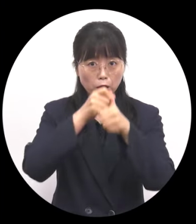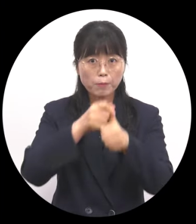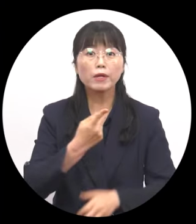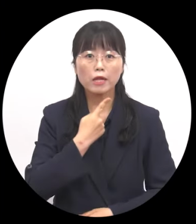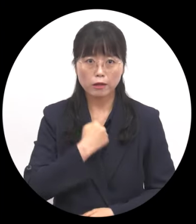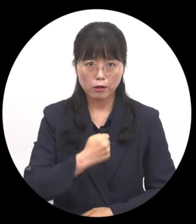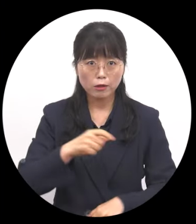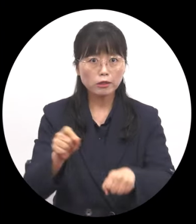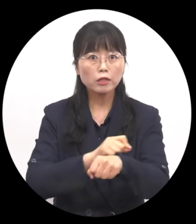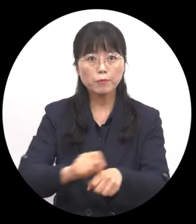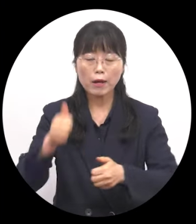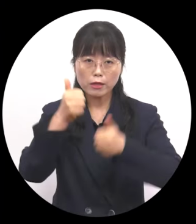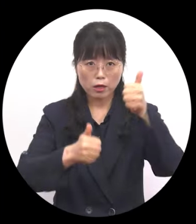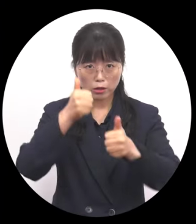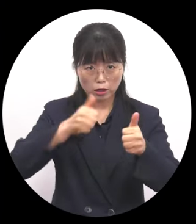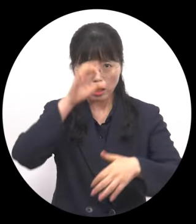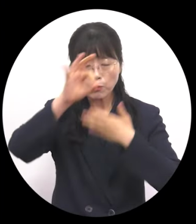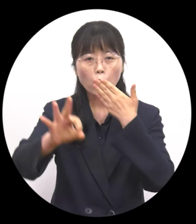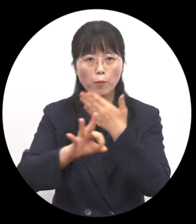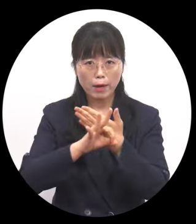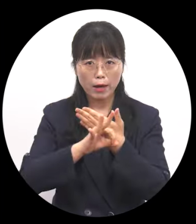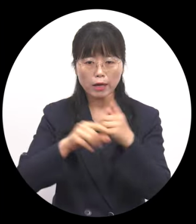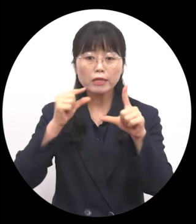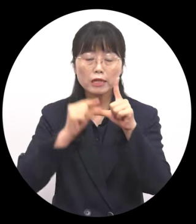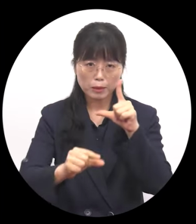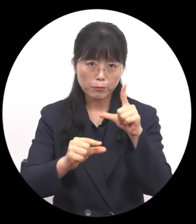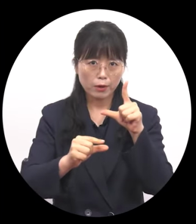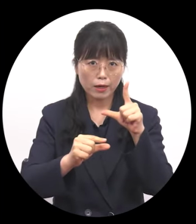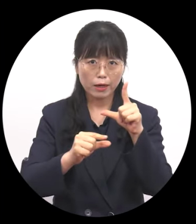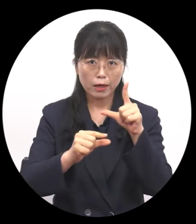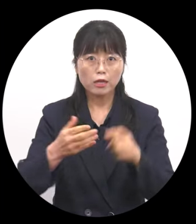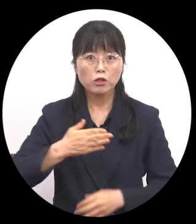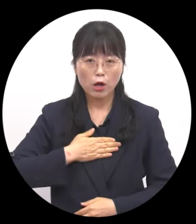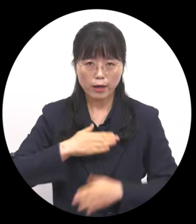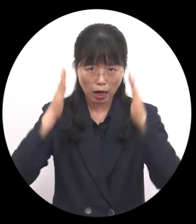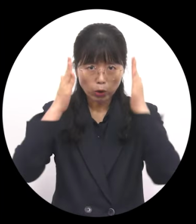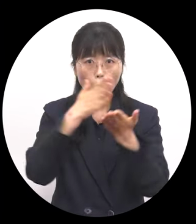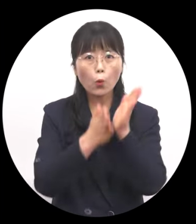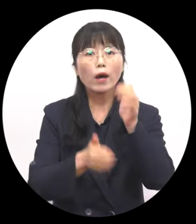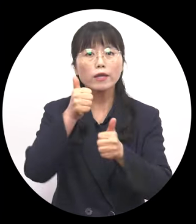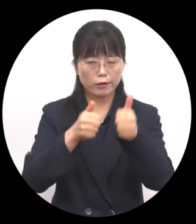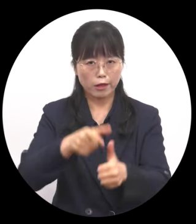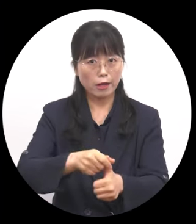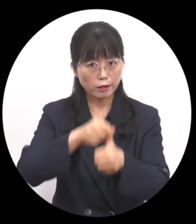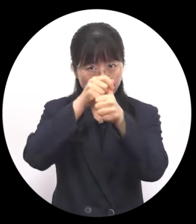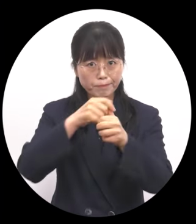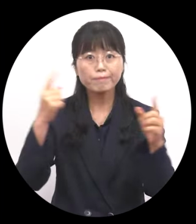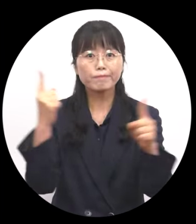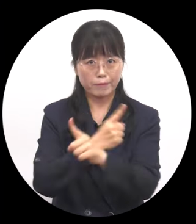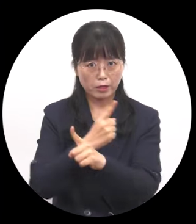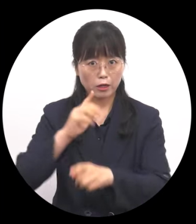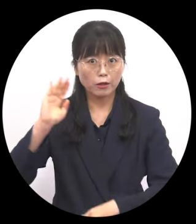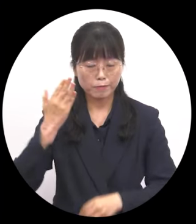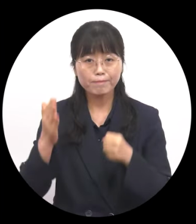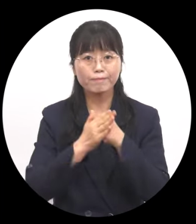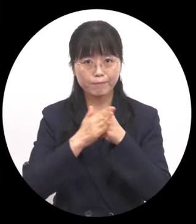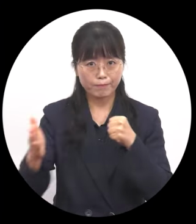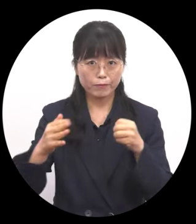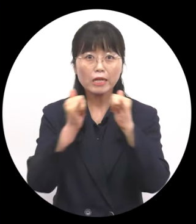선발했던 특별전형의 경우에 일부가 저희가 교과전형에서 선발하는 것으로 변경되었기